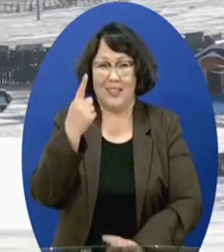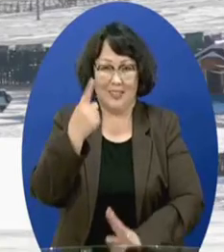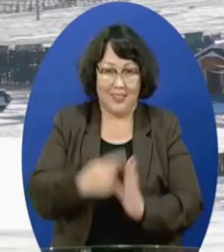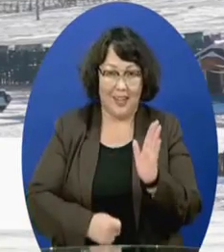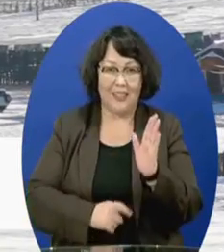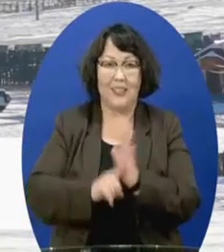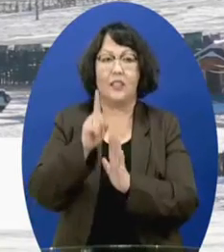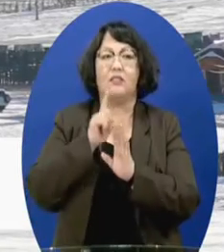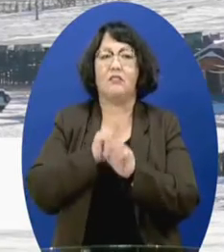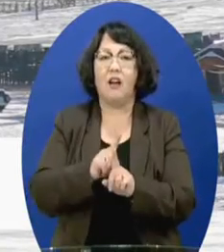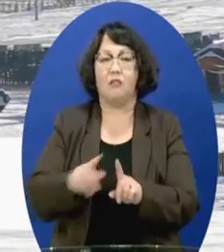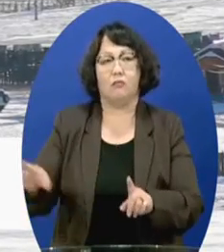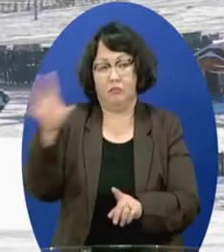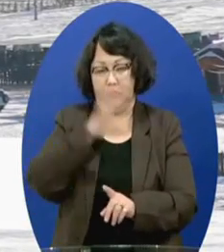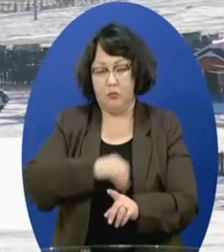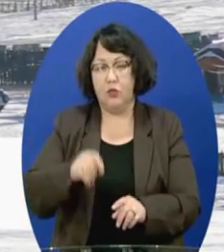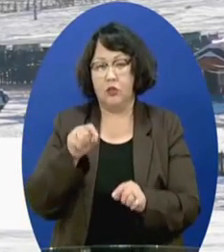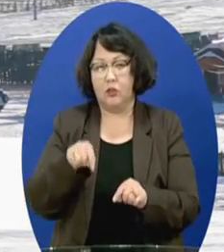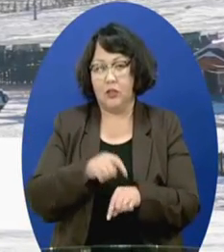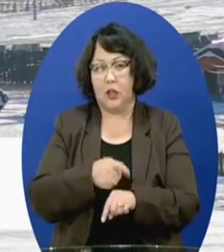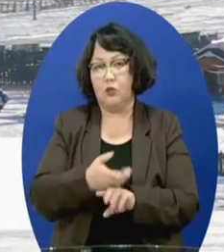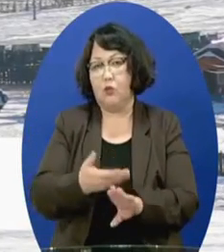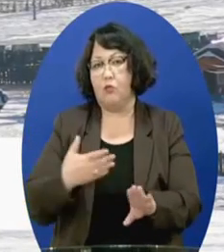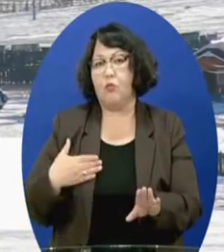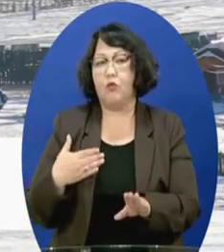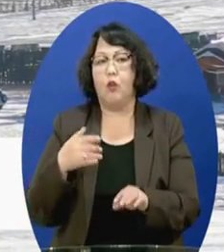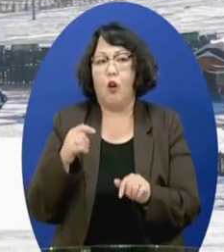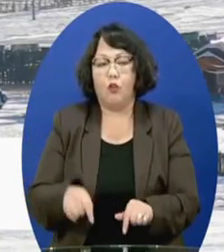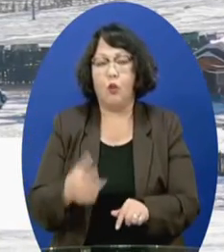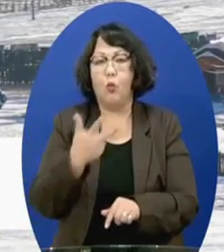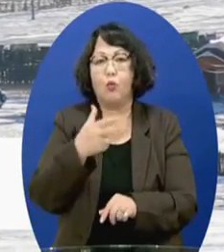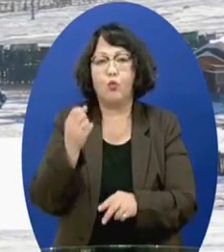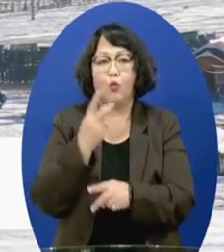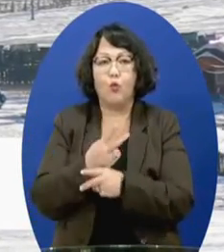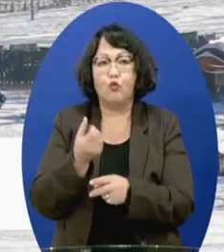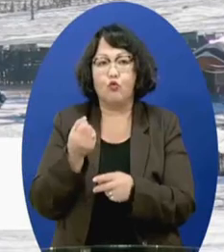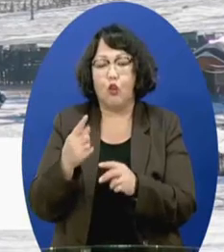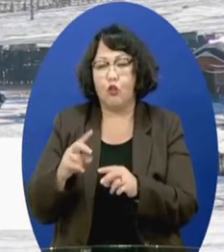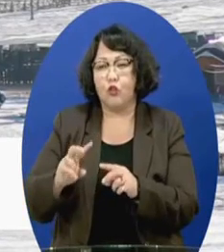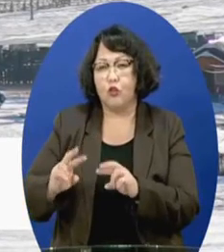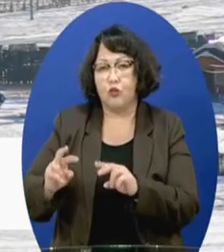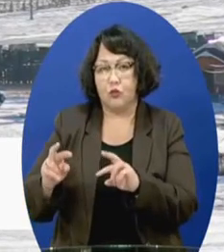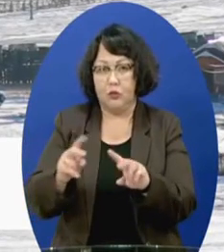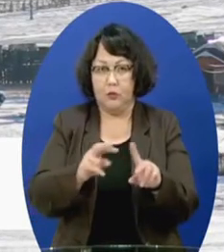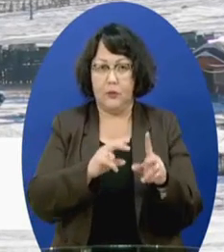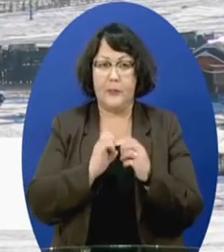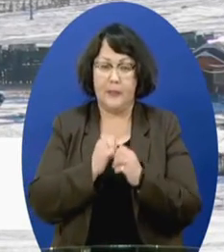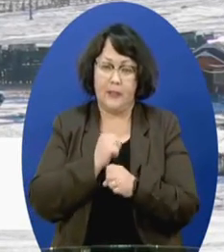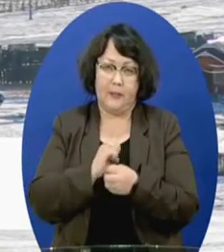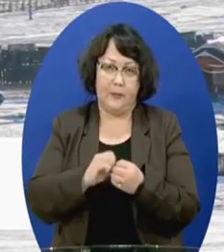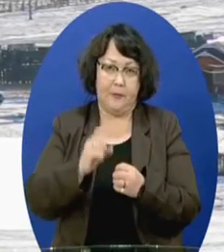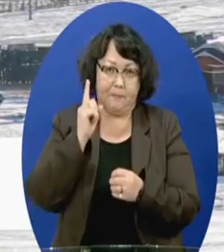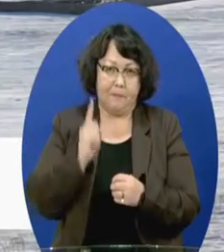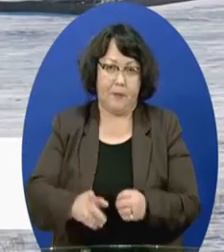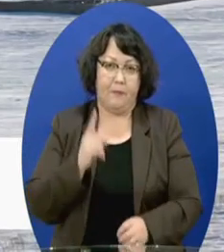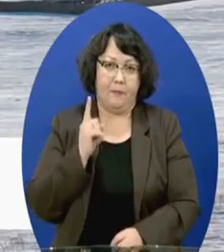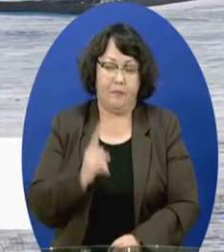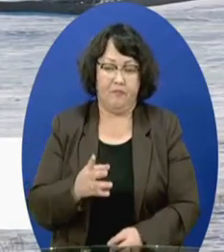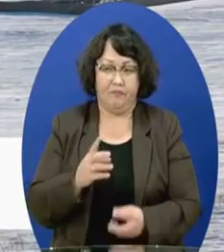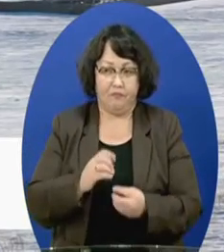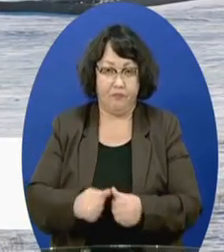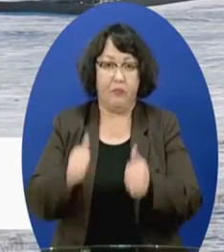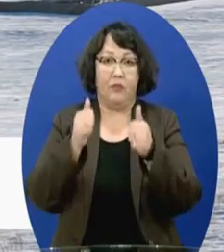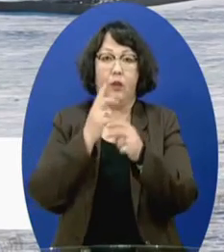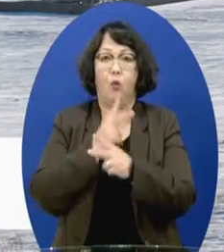мөрдгийм байна. Гэхдээ үүнээс өмнө одоо үйлчилж байгаа 300 орчим хуульд тодорхой хэмжээнд нэмэлт өөрчлөлт оруулах ажил үлдэж байна. Ингэж байж хууль